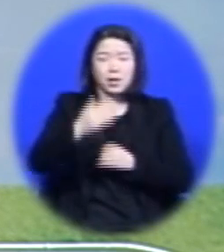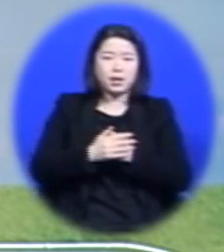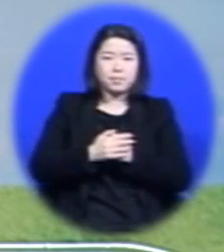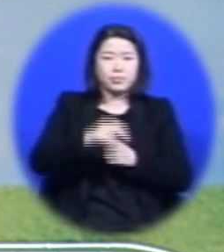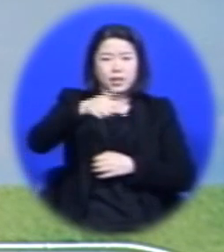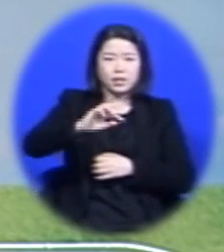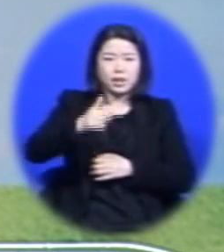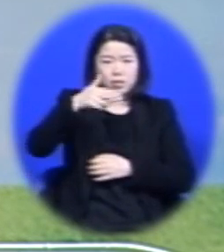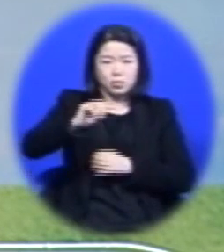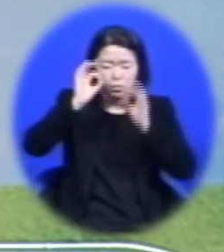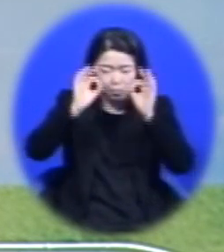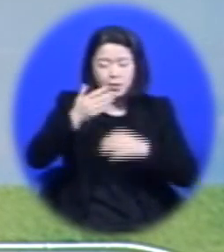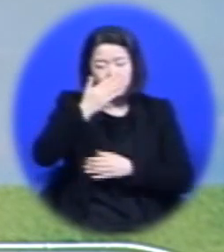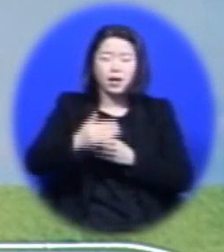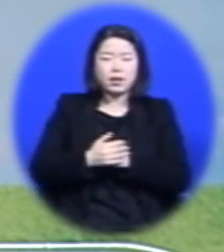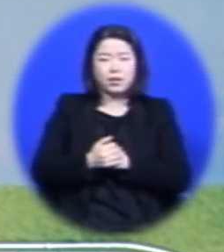늘 갠 줄을 보면